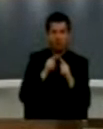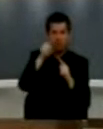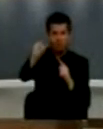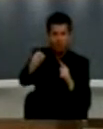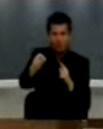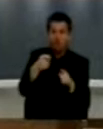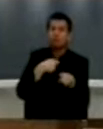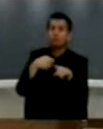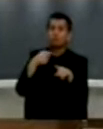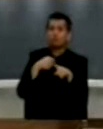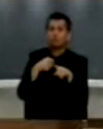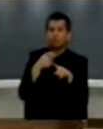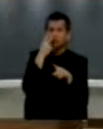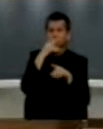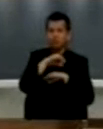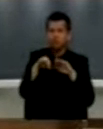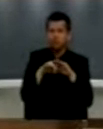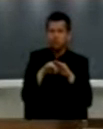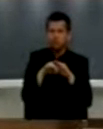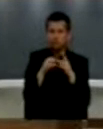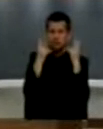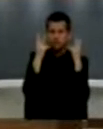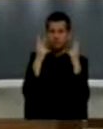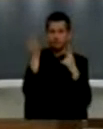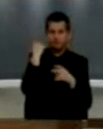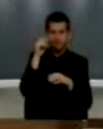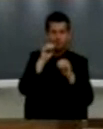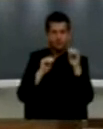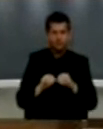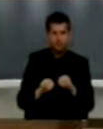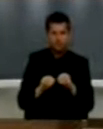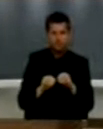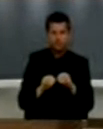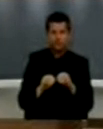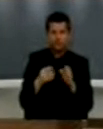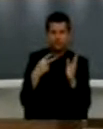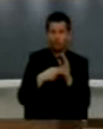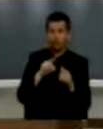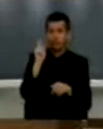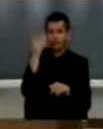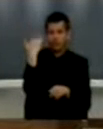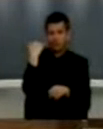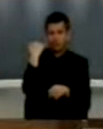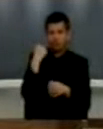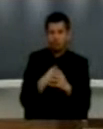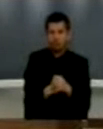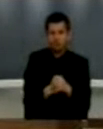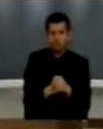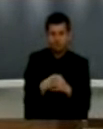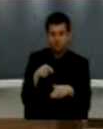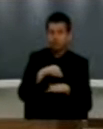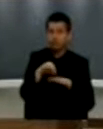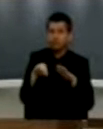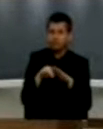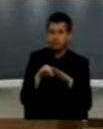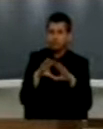duke realizuar sipas projektit kryesor të hartuar nga kompania Art Design në maj të vitit 2011. Sipas këtij projekti,